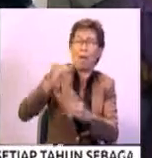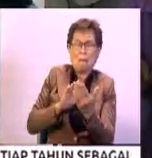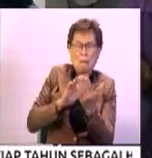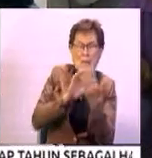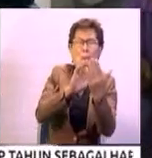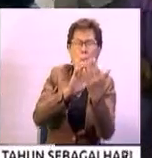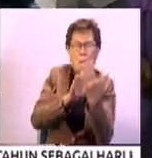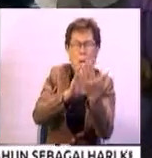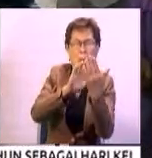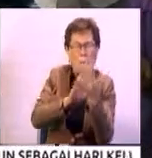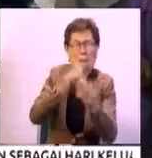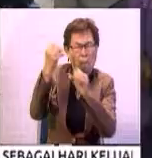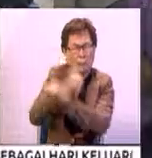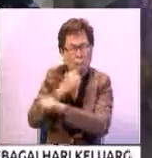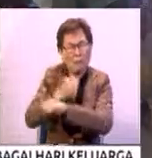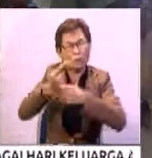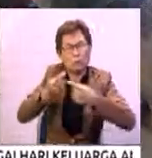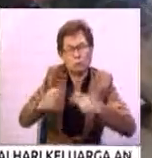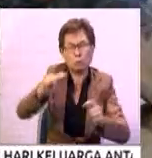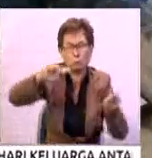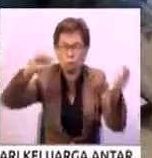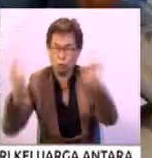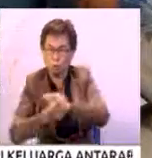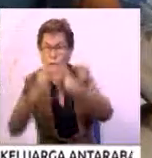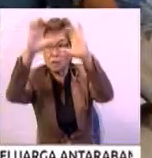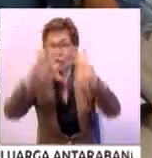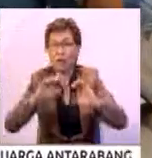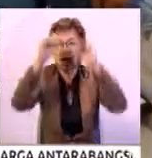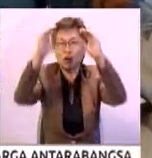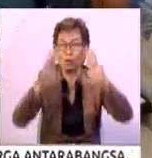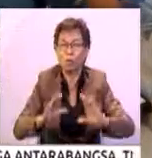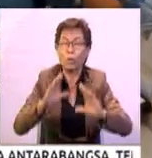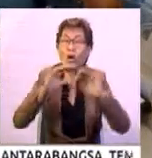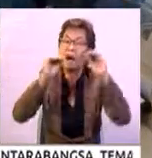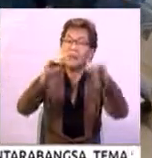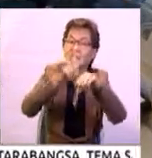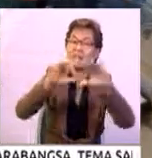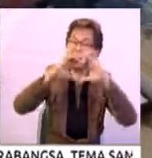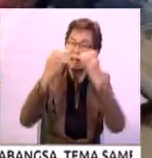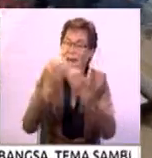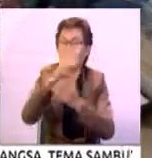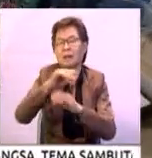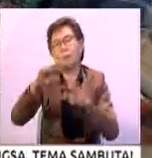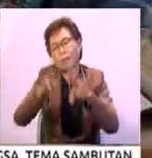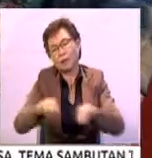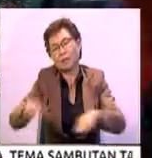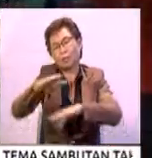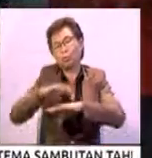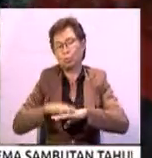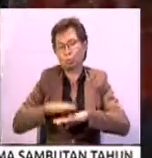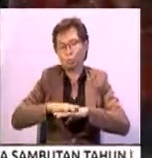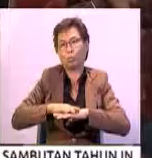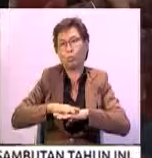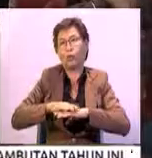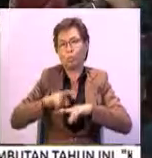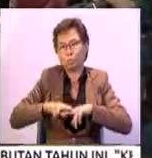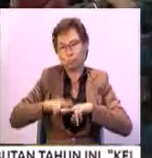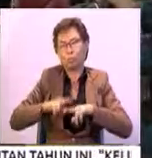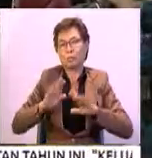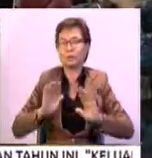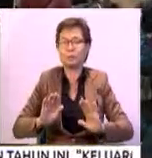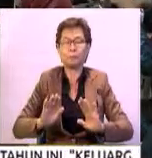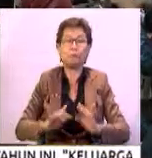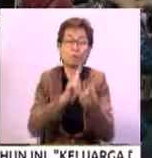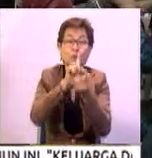berdepan dengan pelbagai cabaran ketika cuba mengubah cara guru mengajar di kelas dan pelajar hanya duduk di meja.